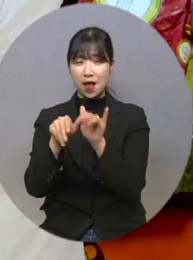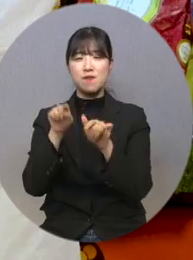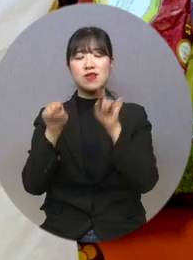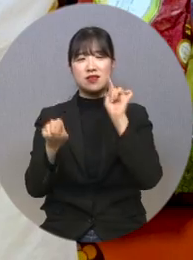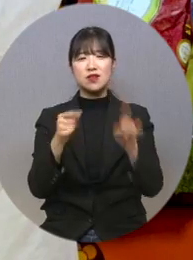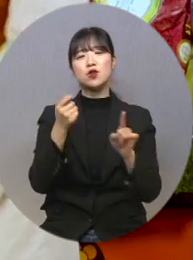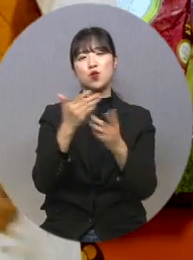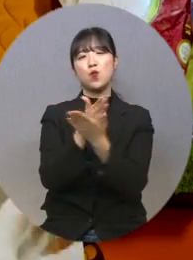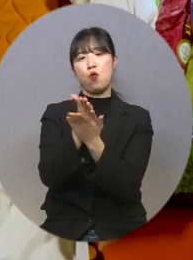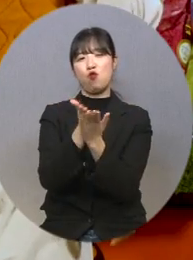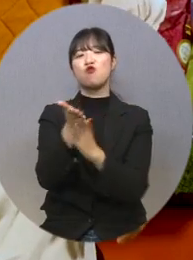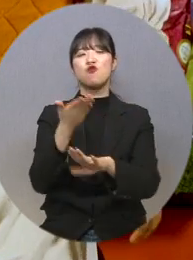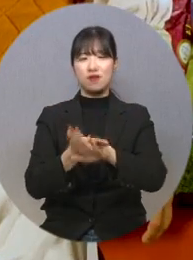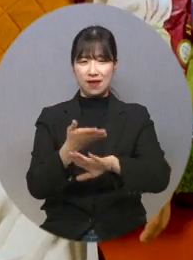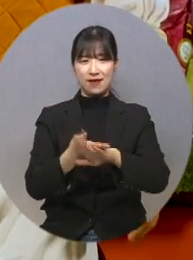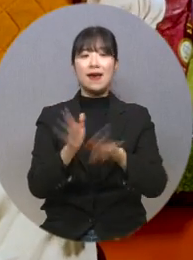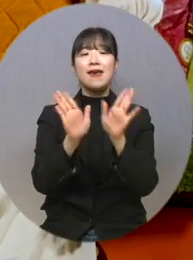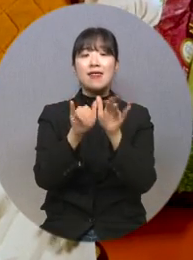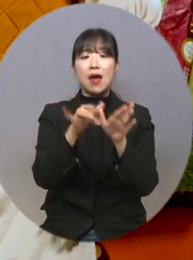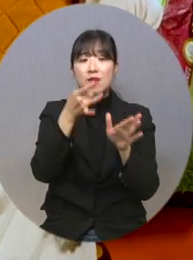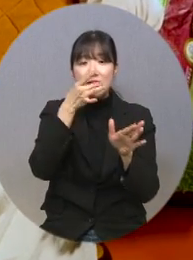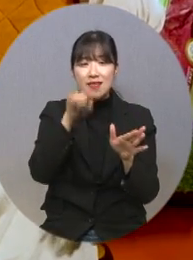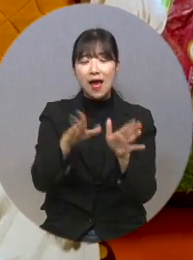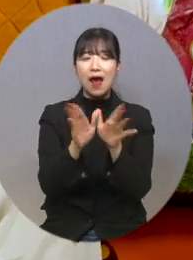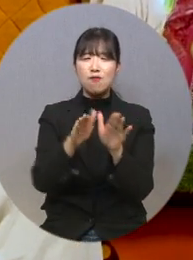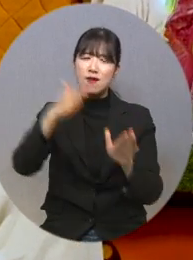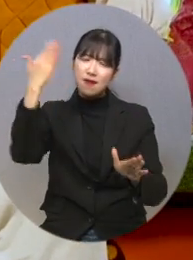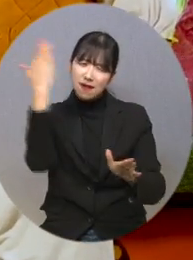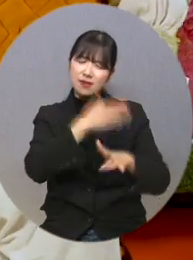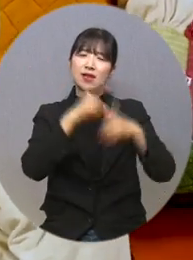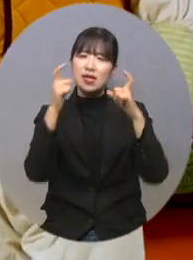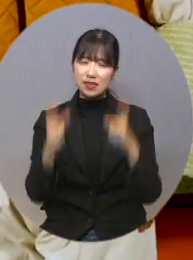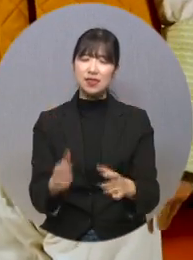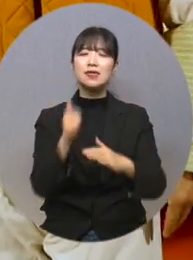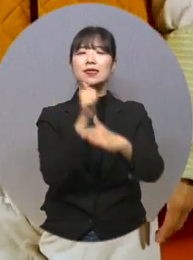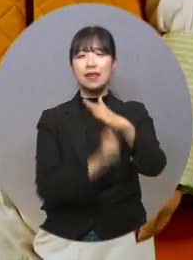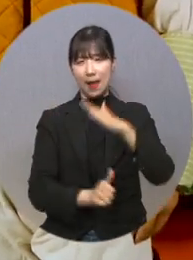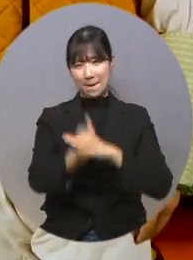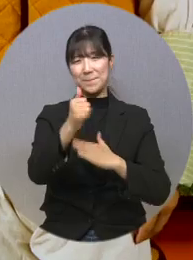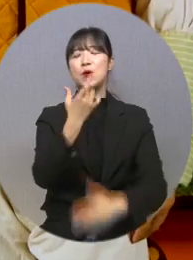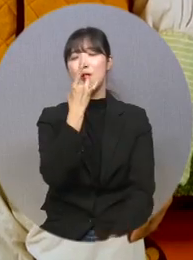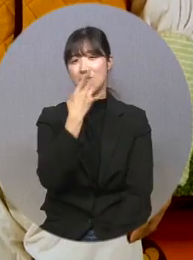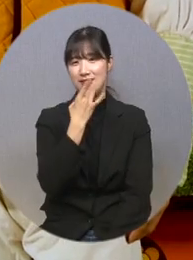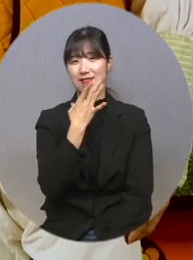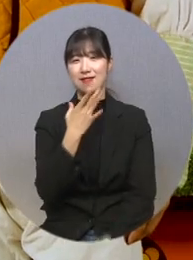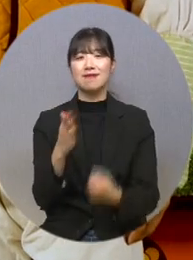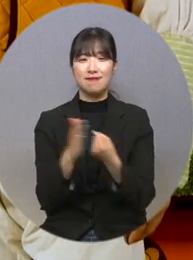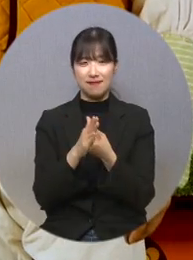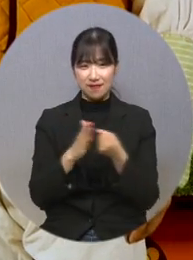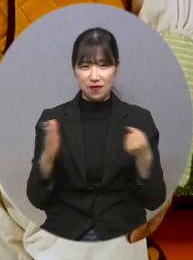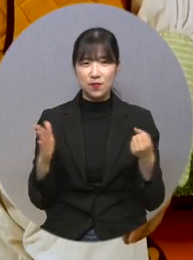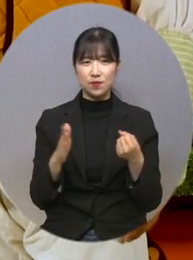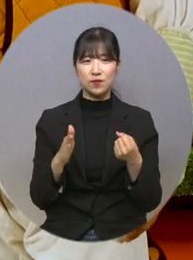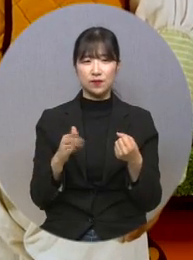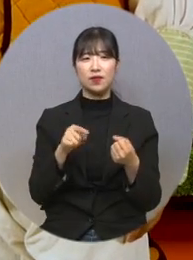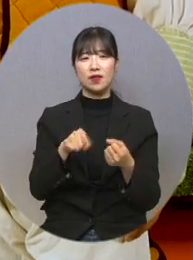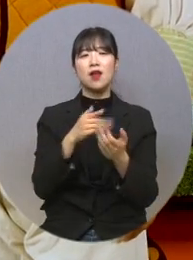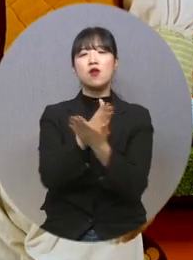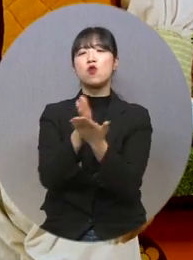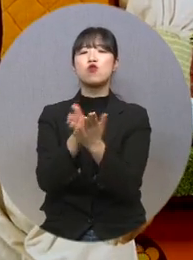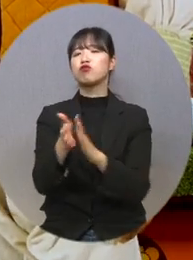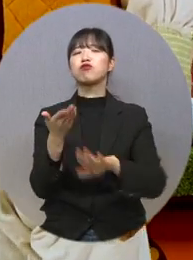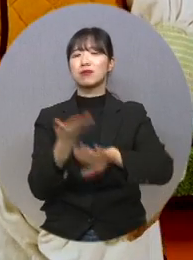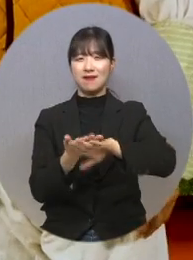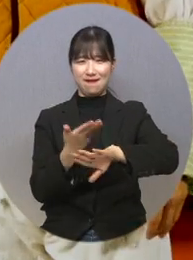이 나비쌀은 우리 한평군 청정지역에서 나오는 가장 대표적인 브랜드이기 때문에 품종이 다른 품종입니다.